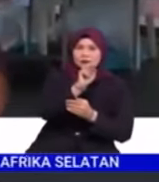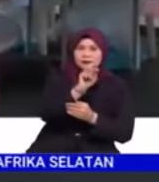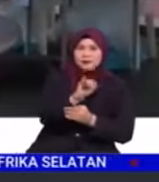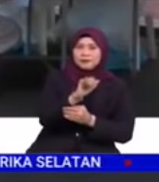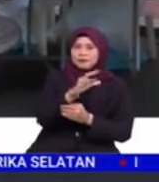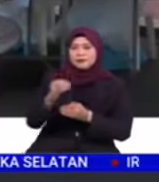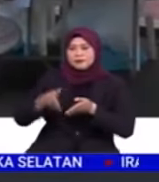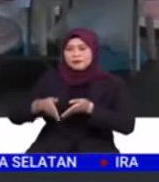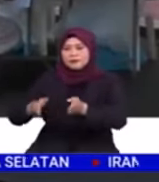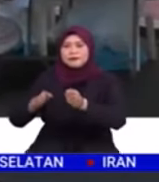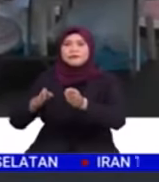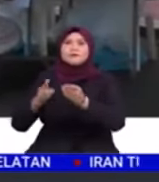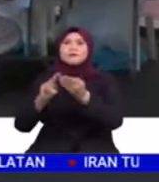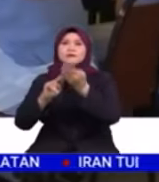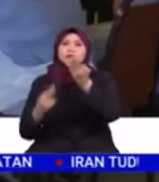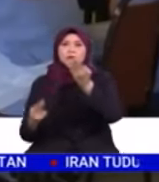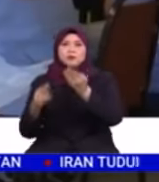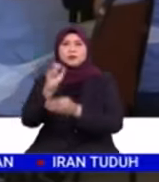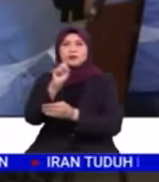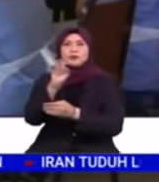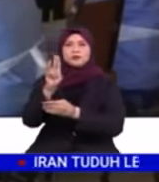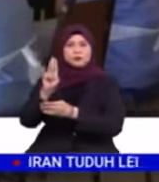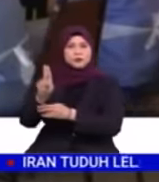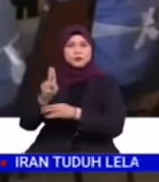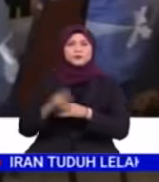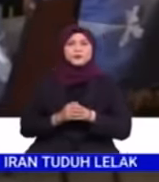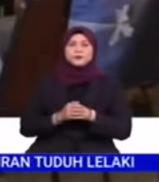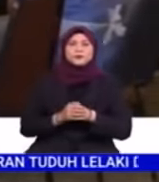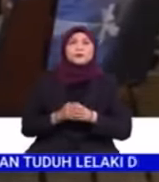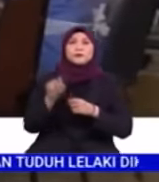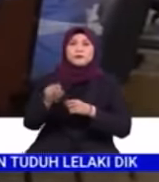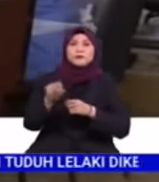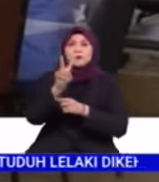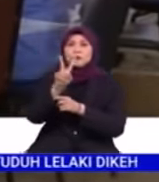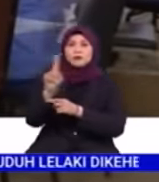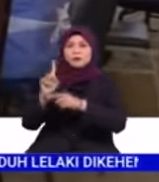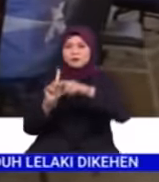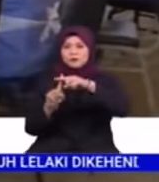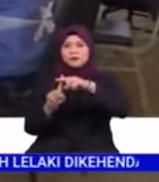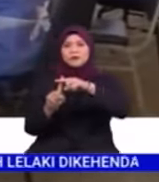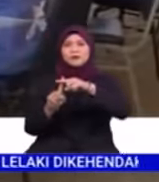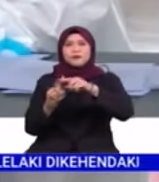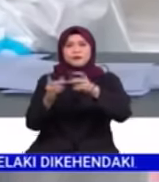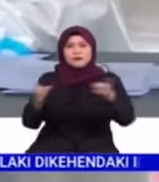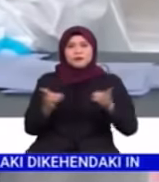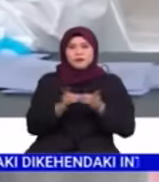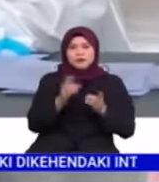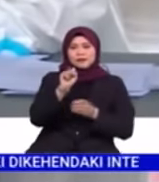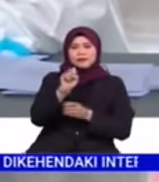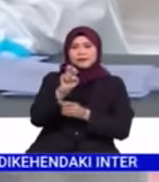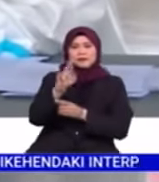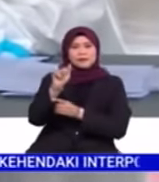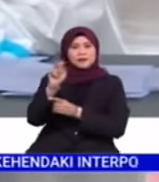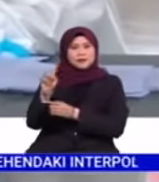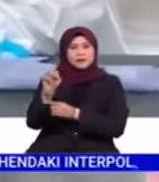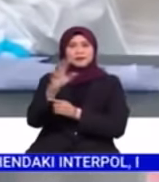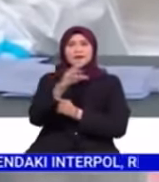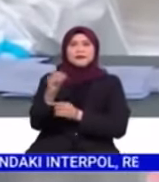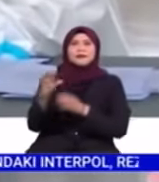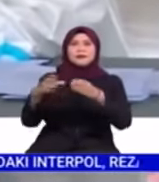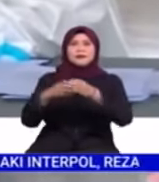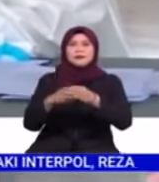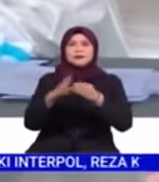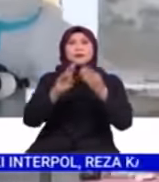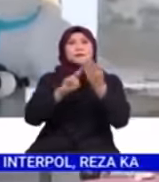klastik Jalan Bintulu sibuk plastered ini melibatkan 21cash positif yaitu daerah curian mereka declasse